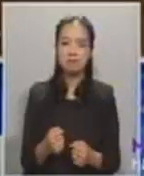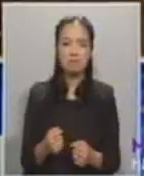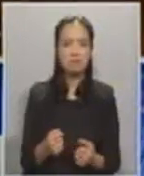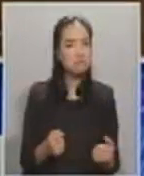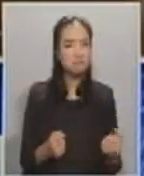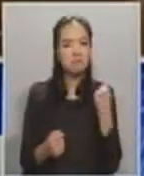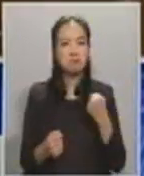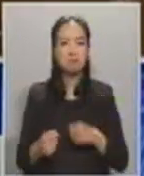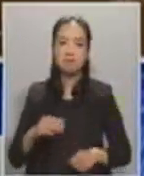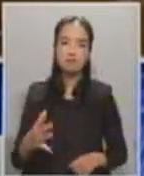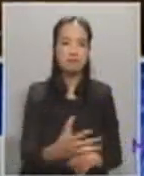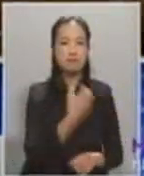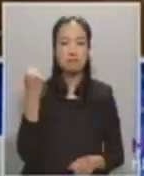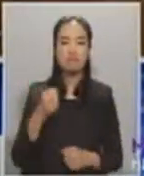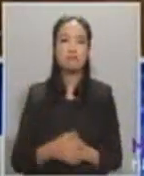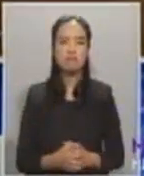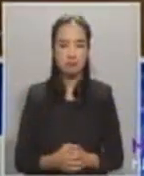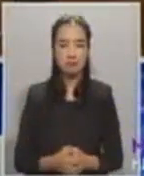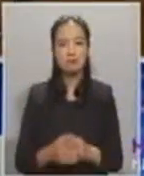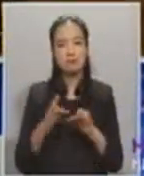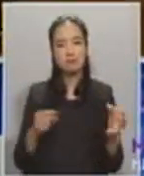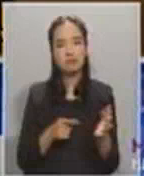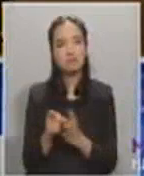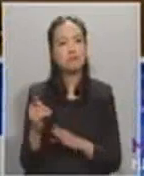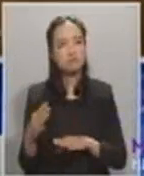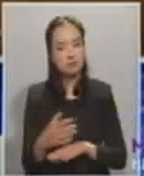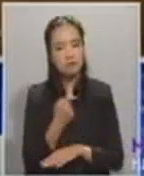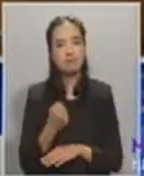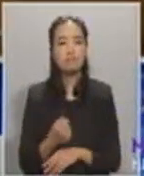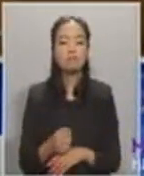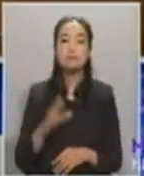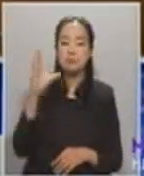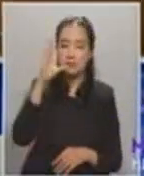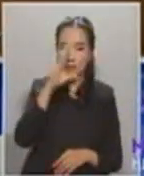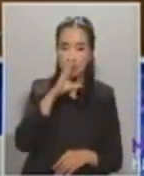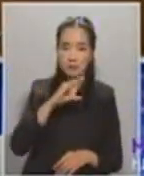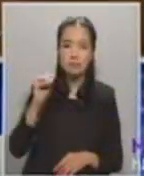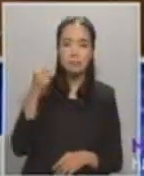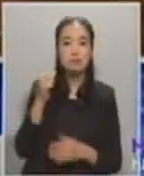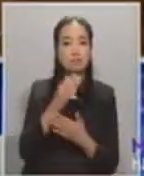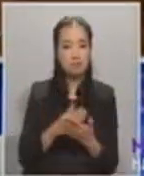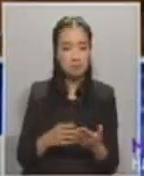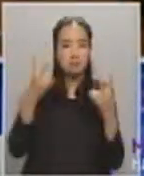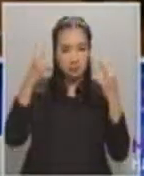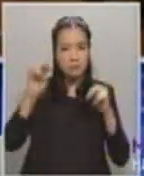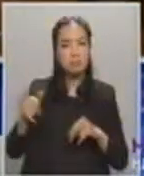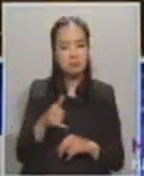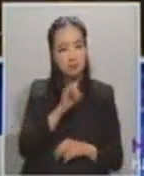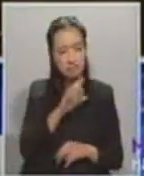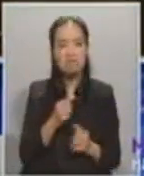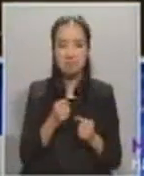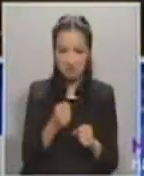ประหารของทหารกลุ่มนี้ เรื่องทางการ 4ทุ่มครึ่งนายกออกมายืนยันว่ามีความพยายามเช่นนั้นจริงน